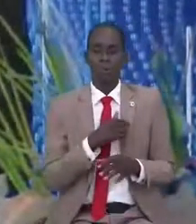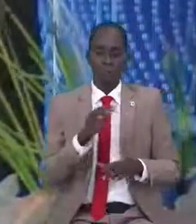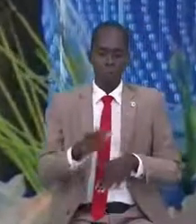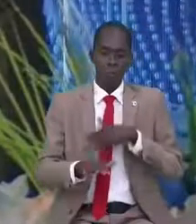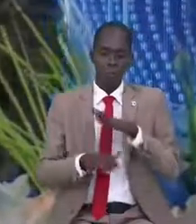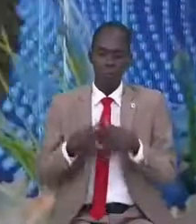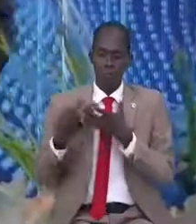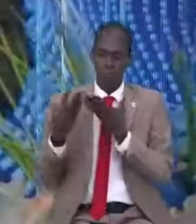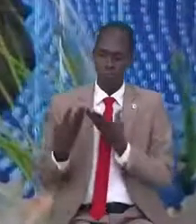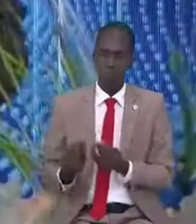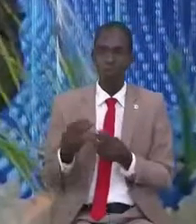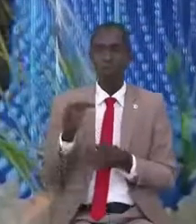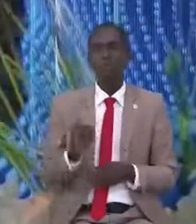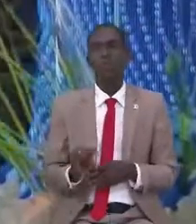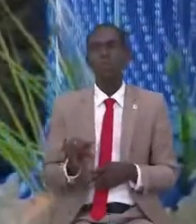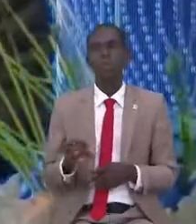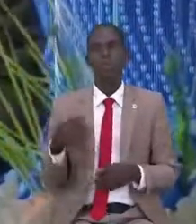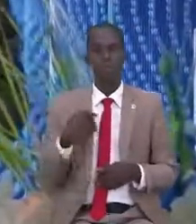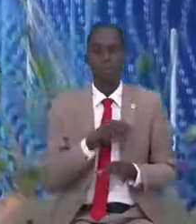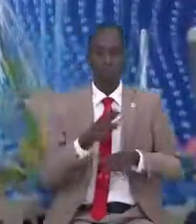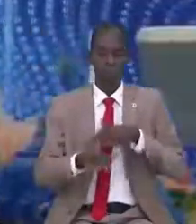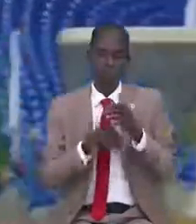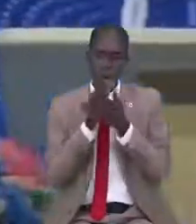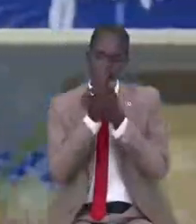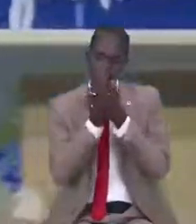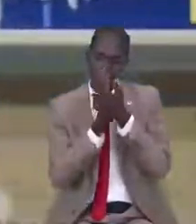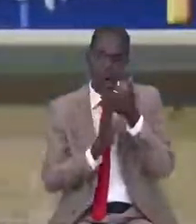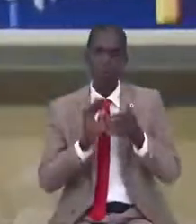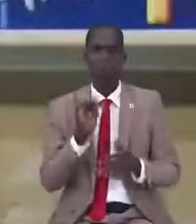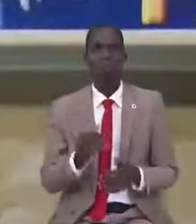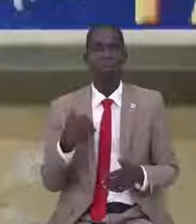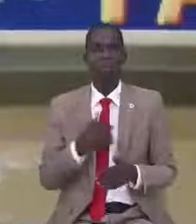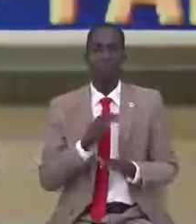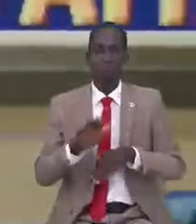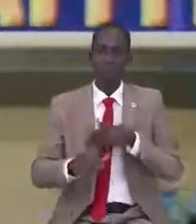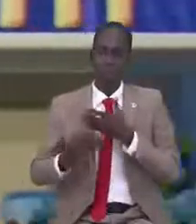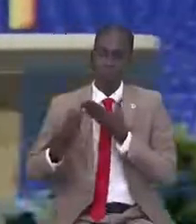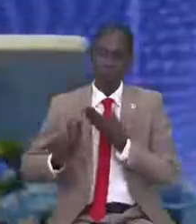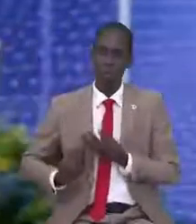marchons doucement. Nous marchons humblement. Nous marchons